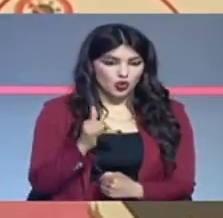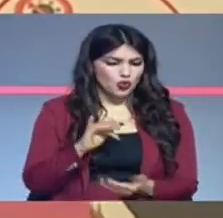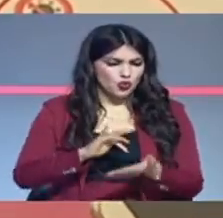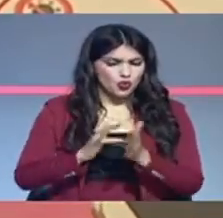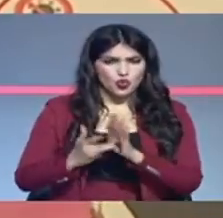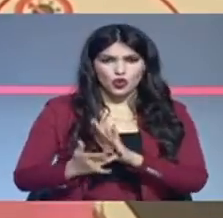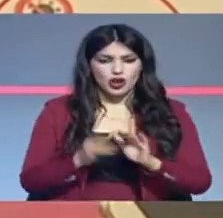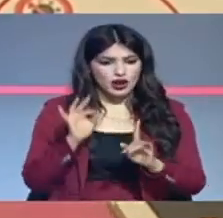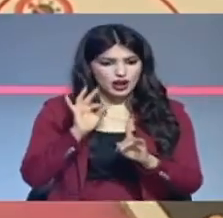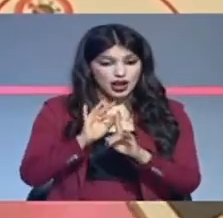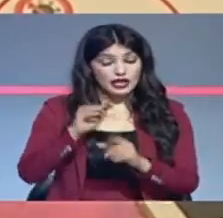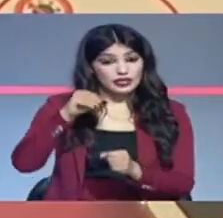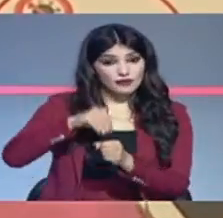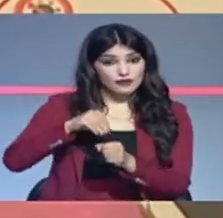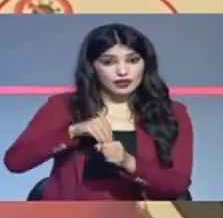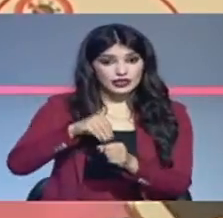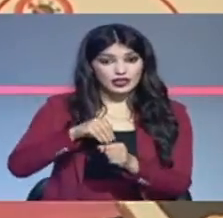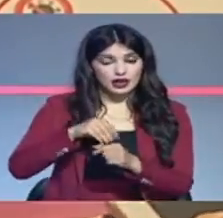هذا